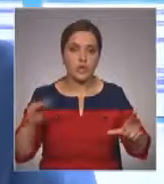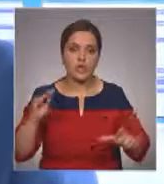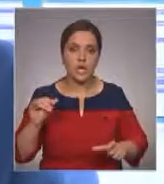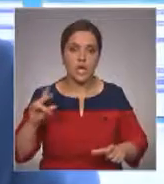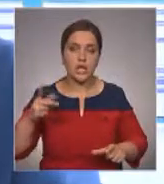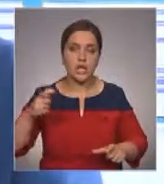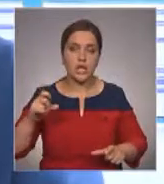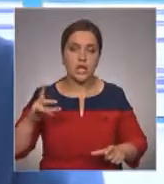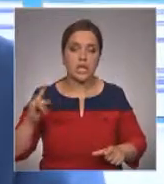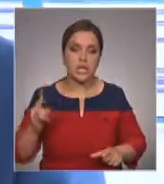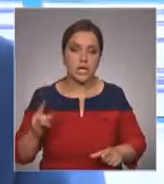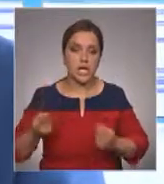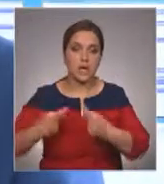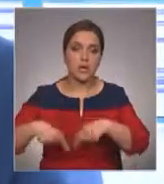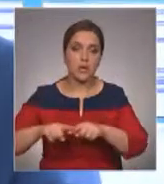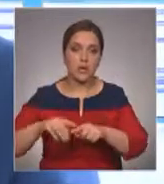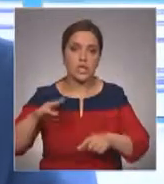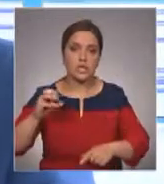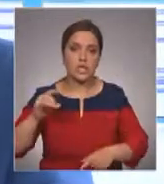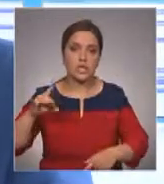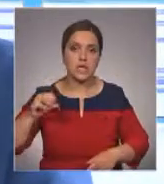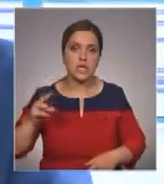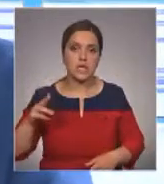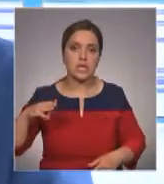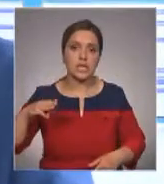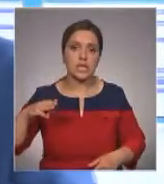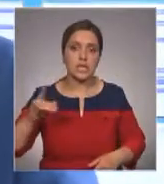Жангалинском районе и 1 школа в Теректинском районе.